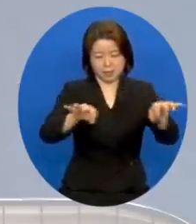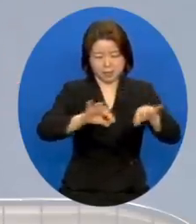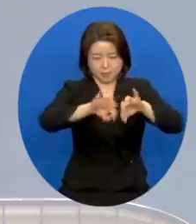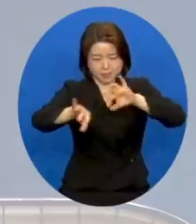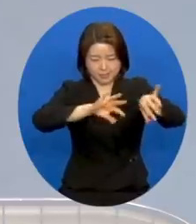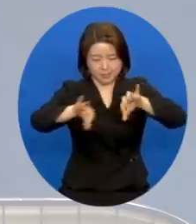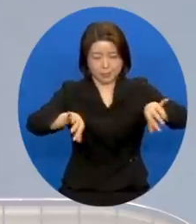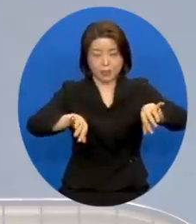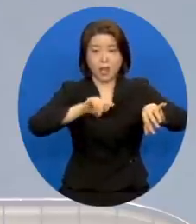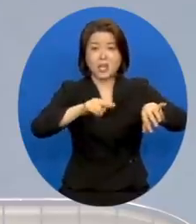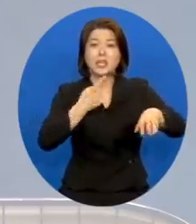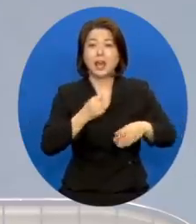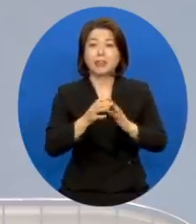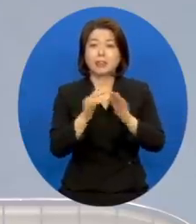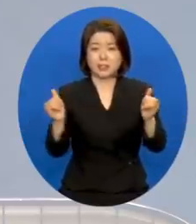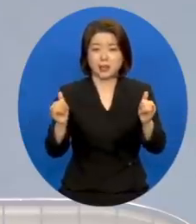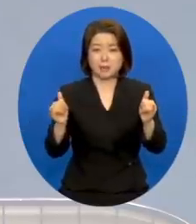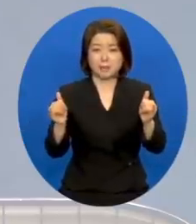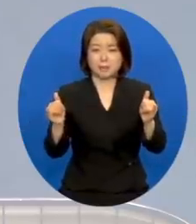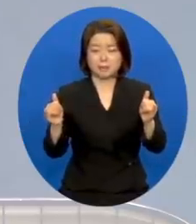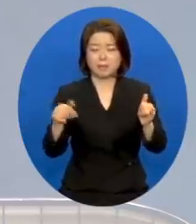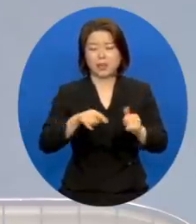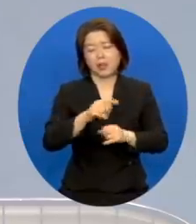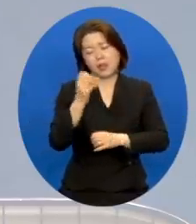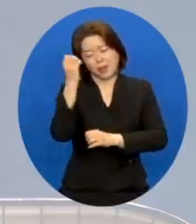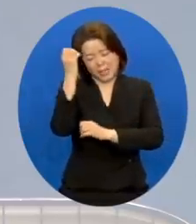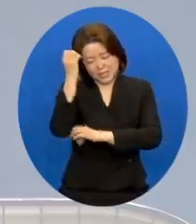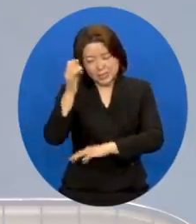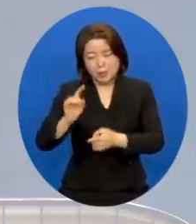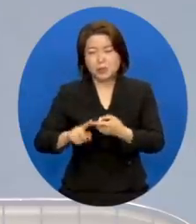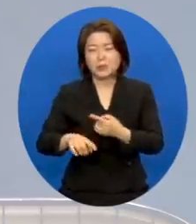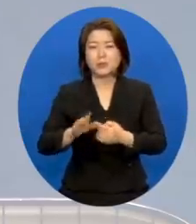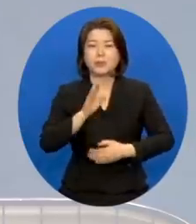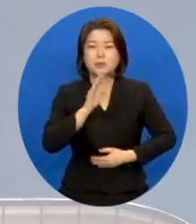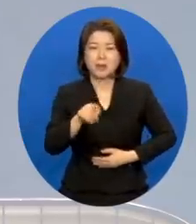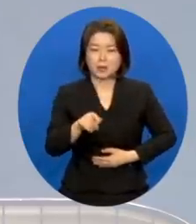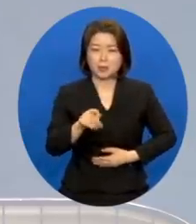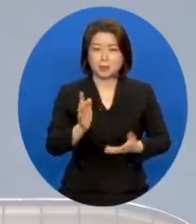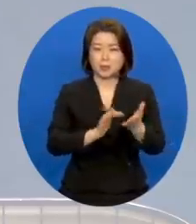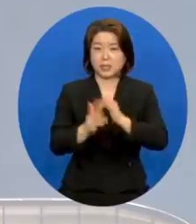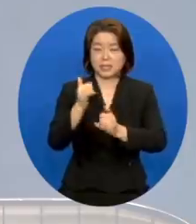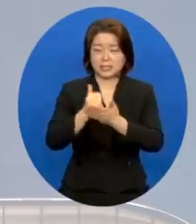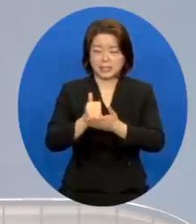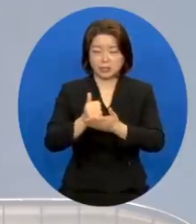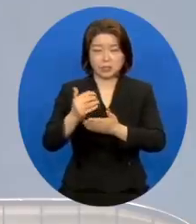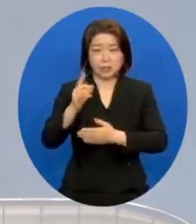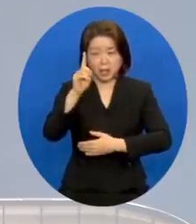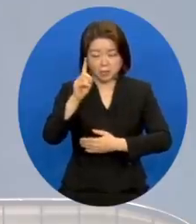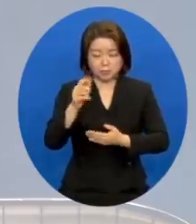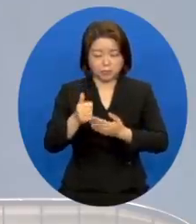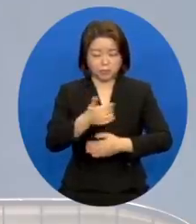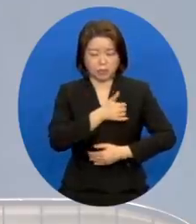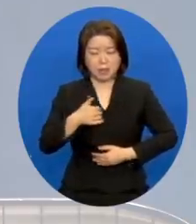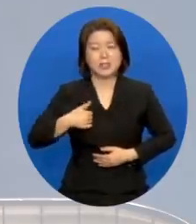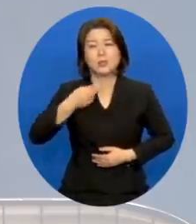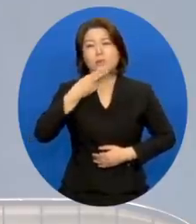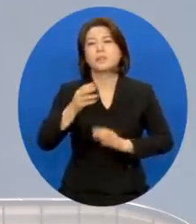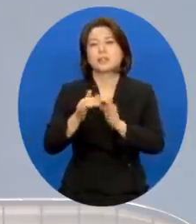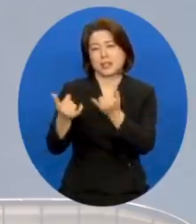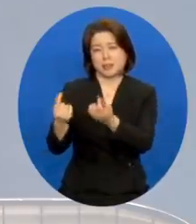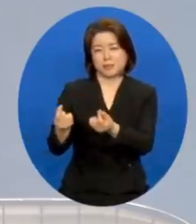했던 사람들 그런 사람들이 전형적인 바로 예수님으로 만족이 안 되는 살아